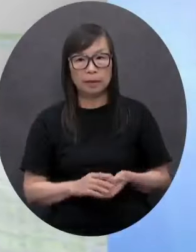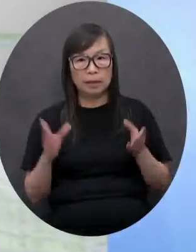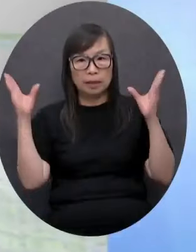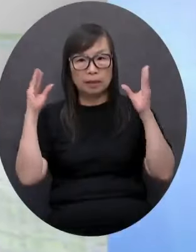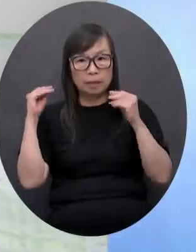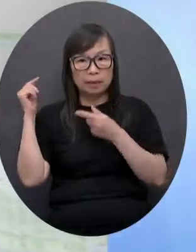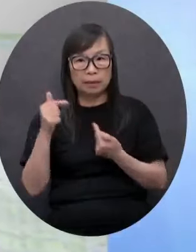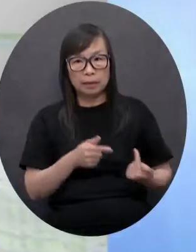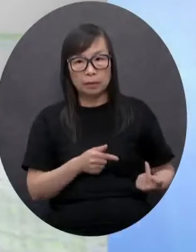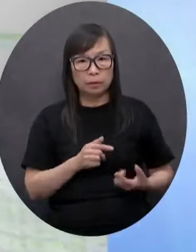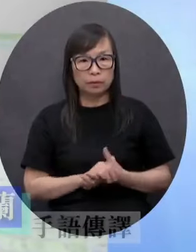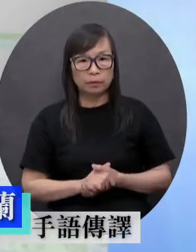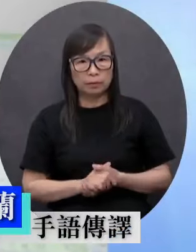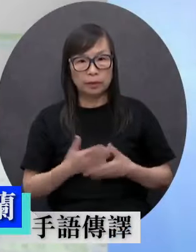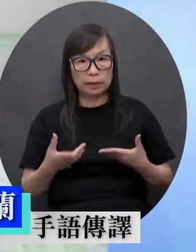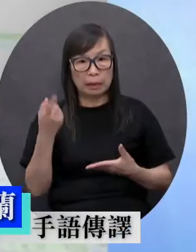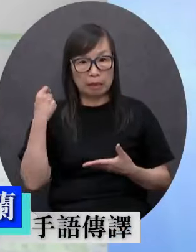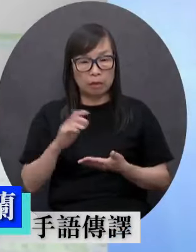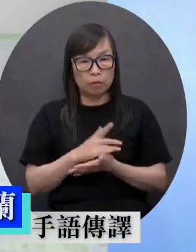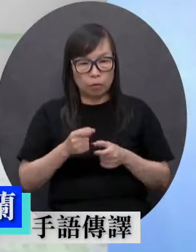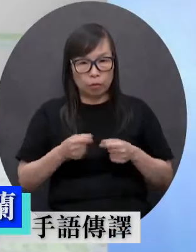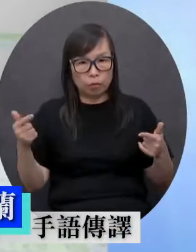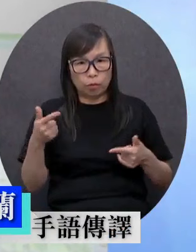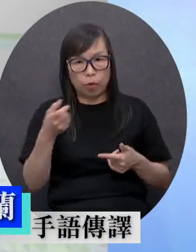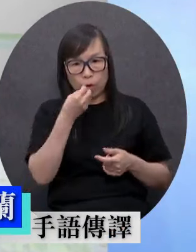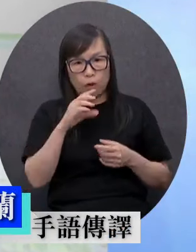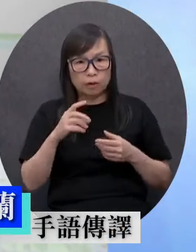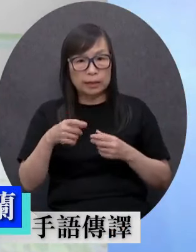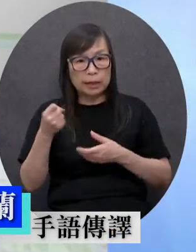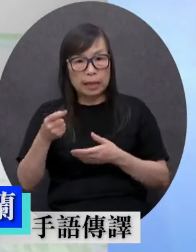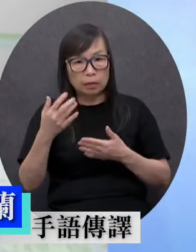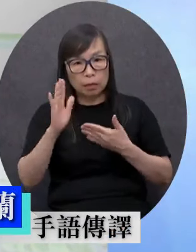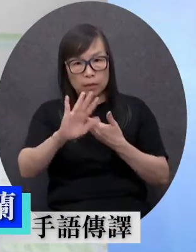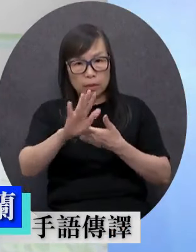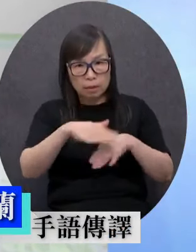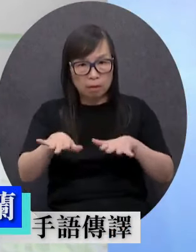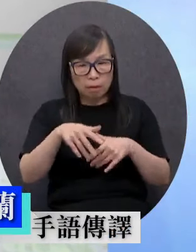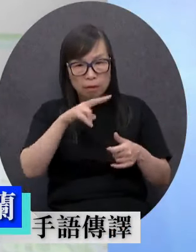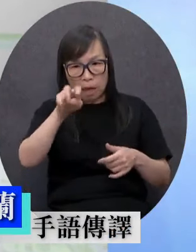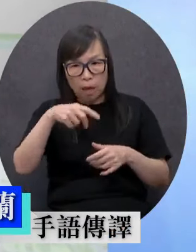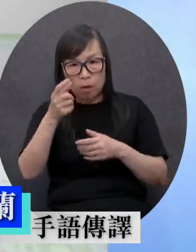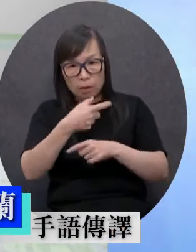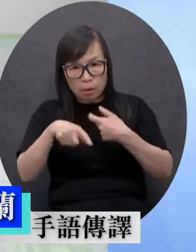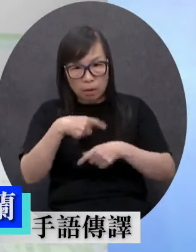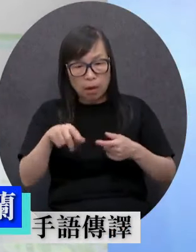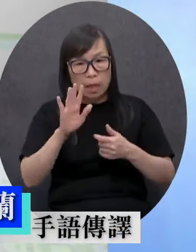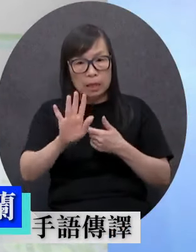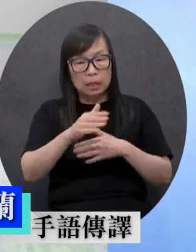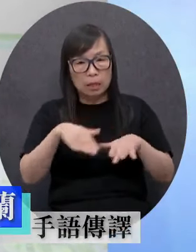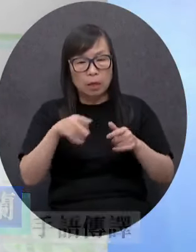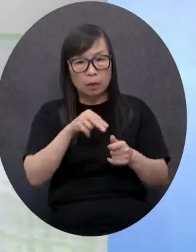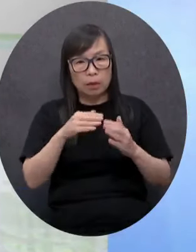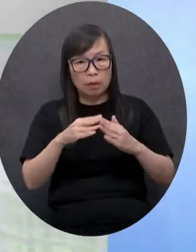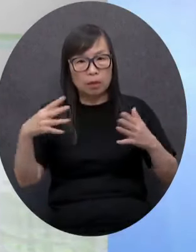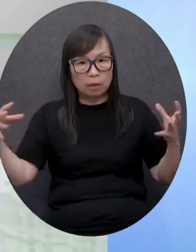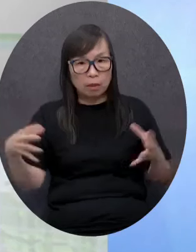翻嚟新闻时间。近年越来越多港人和港资企业到前海寻找商机。前海管理局说，目前聚集